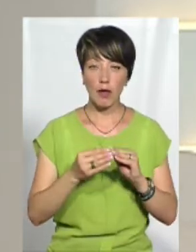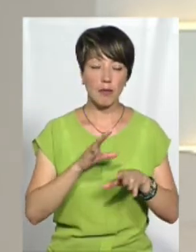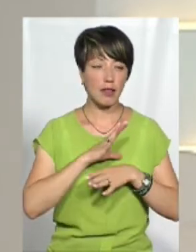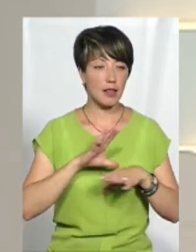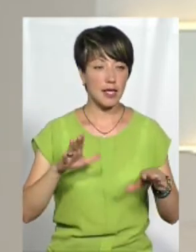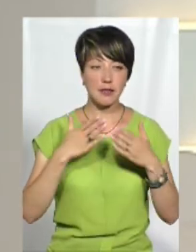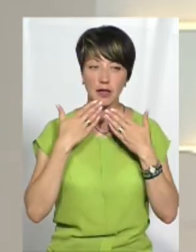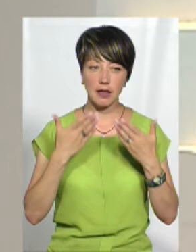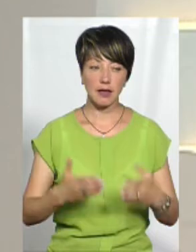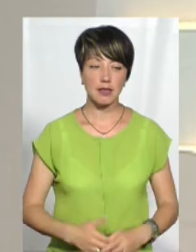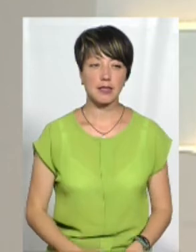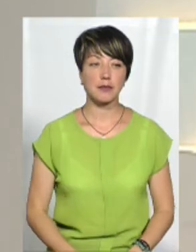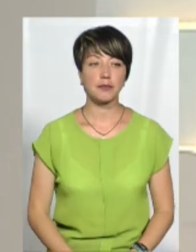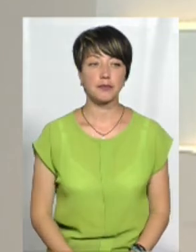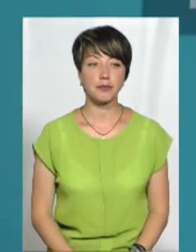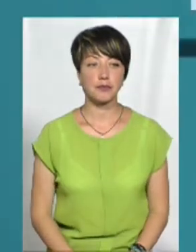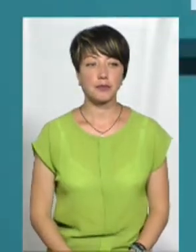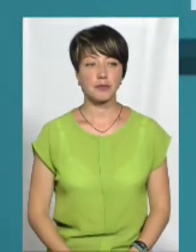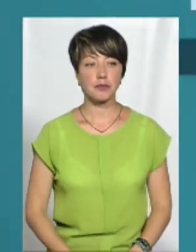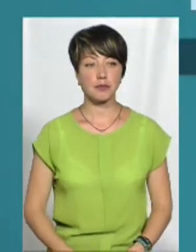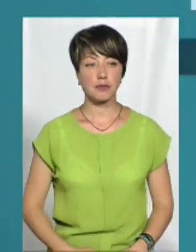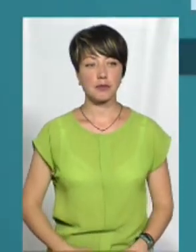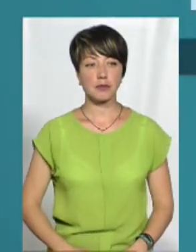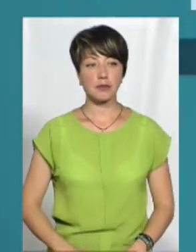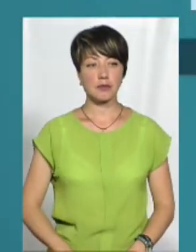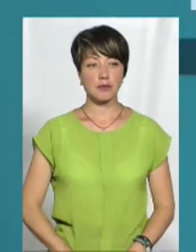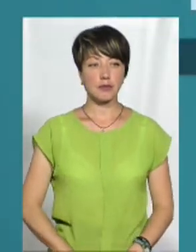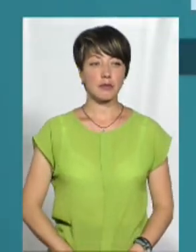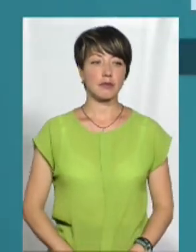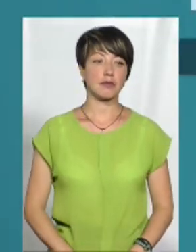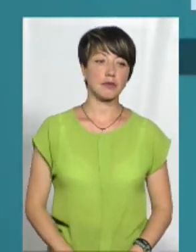не зверталися. Дивимось.